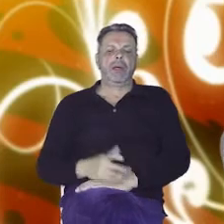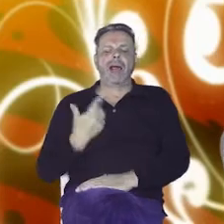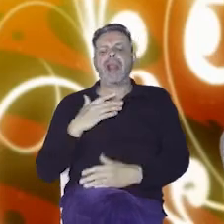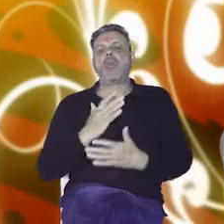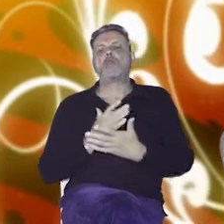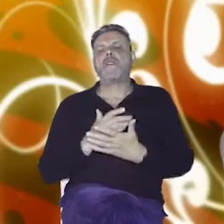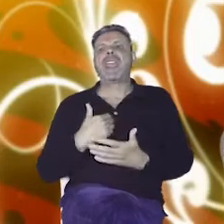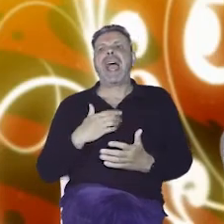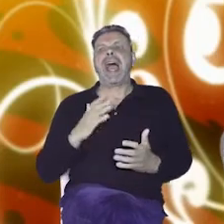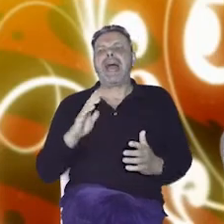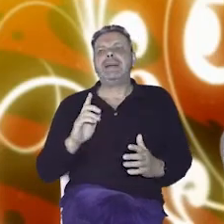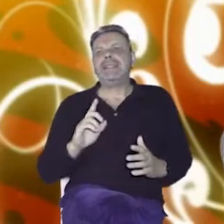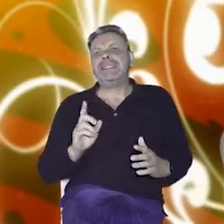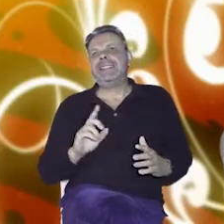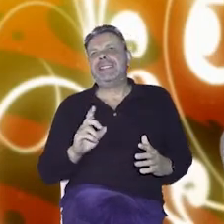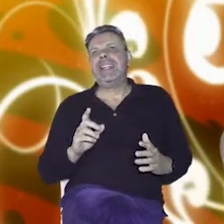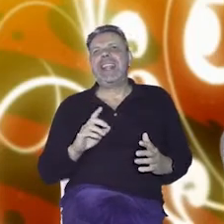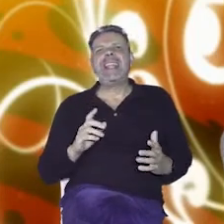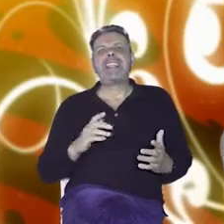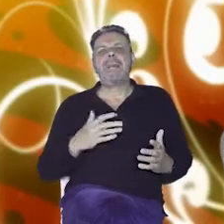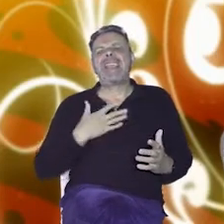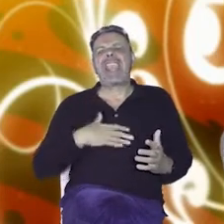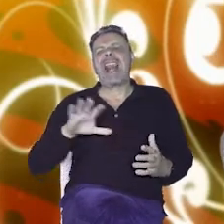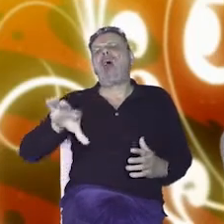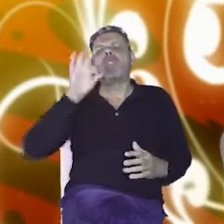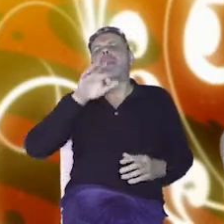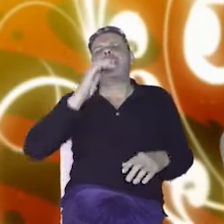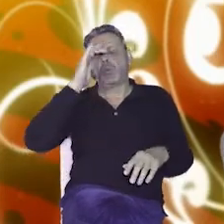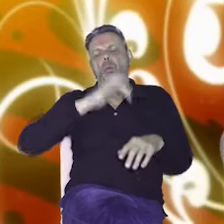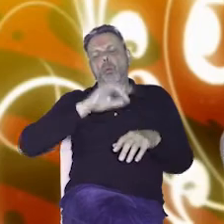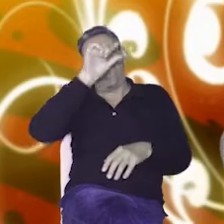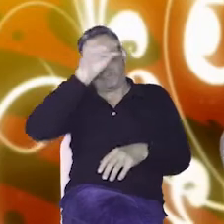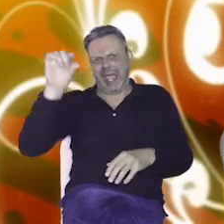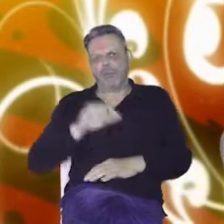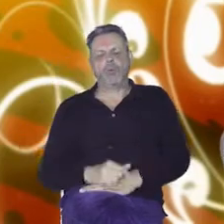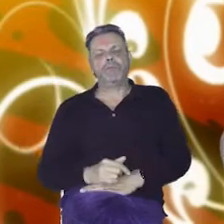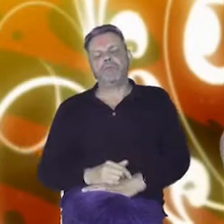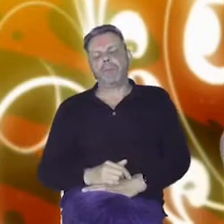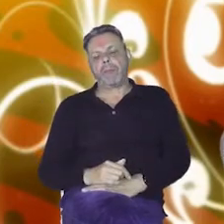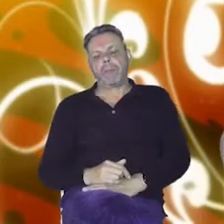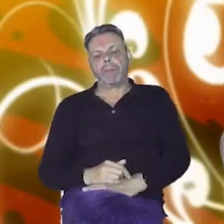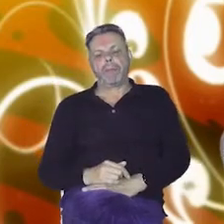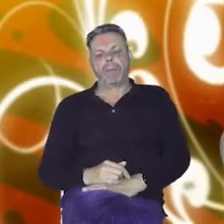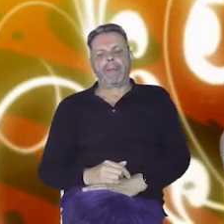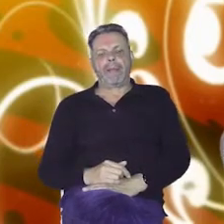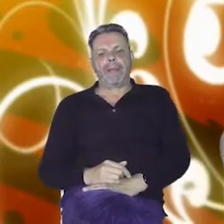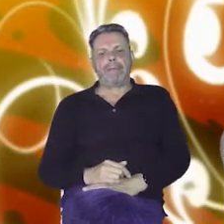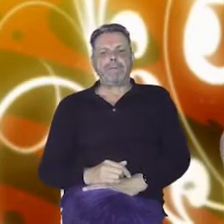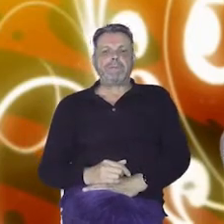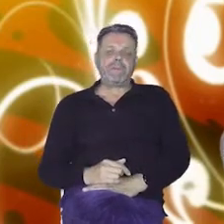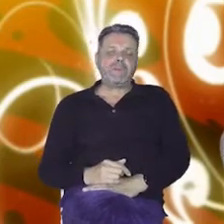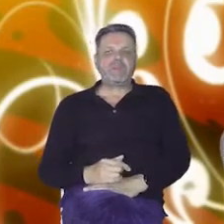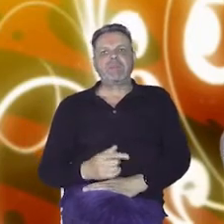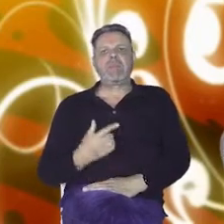nisam usudila baš zagristi tu temu. Ja sam je danas prvi put zagrizla, ali mislim, dakle, dok god